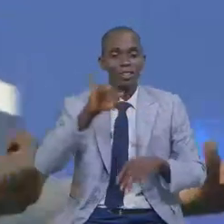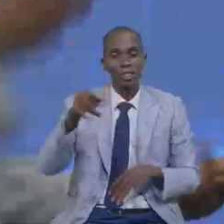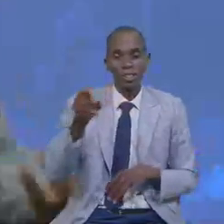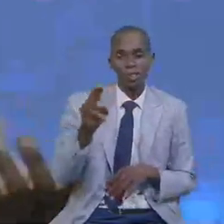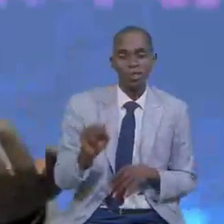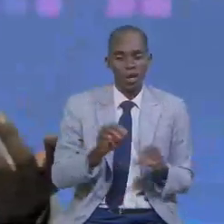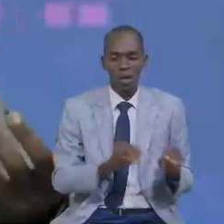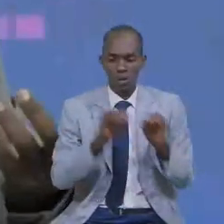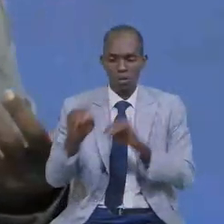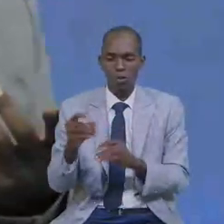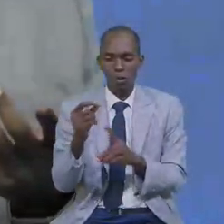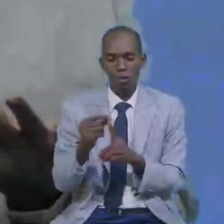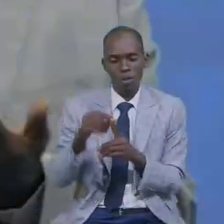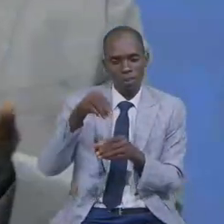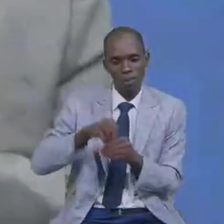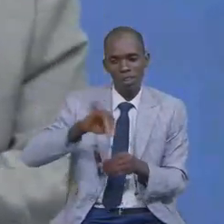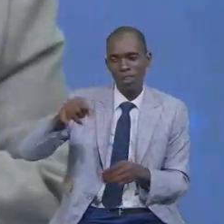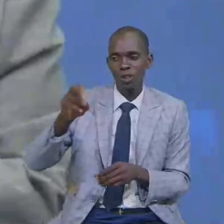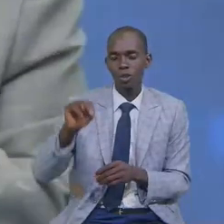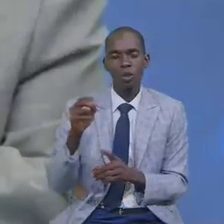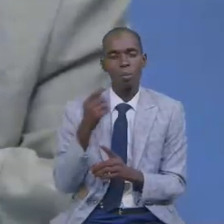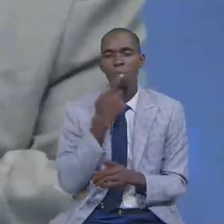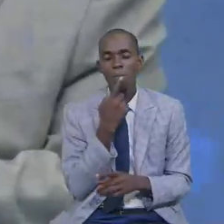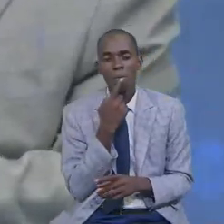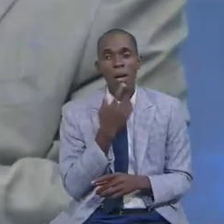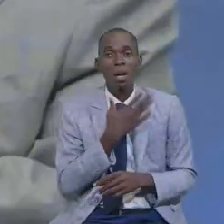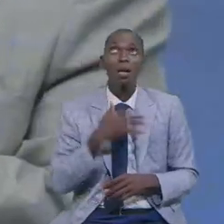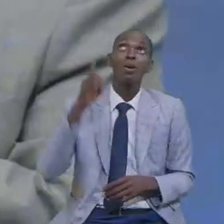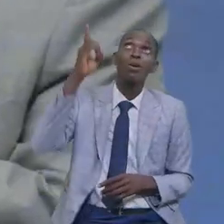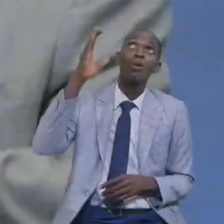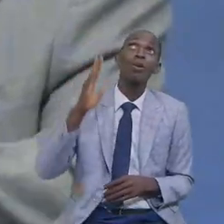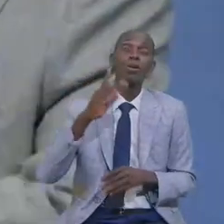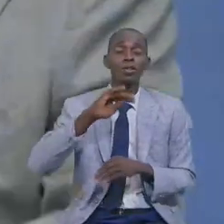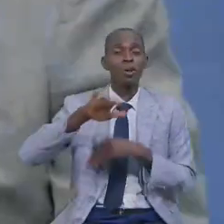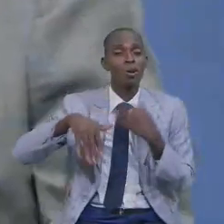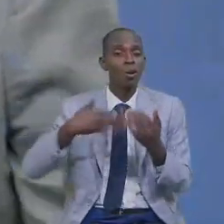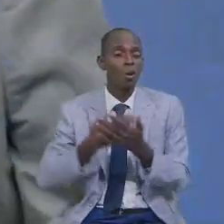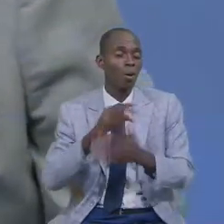sa bouche. Et Dieu, le Dieu Tout-Puissant, l'ancien des